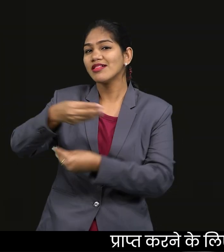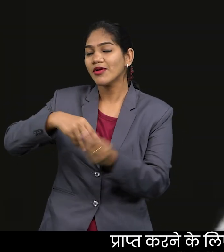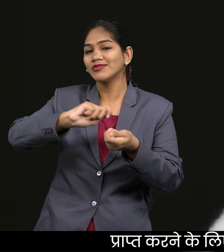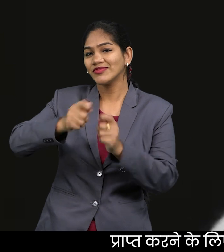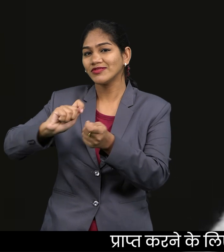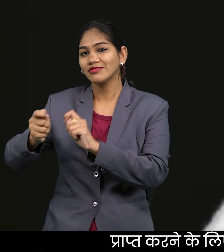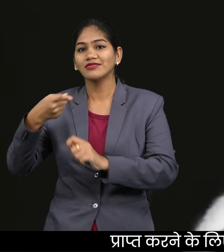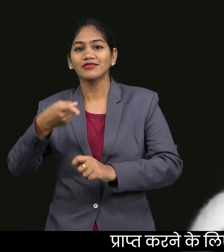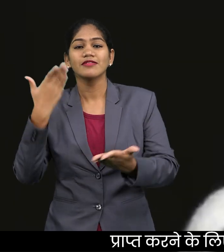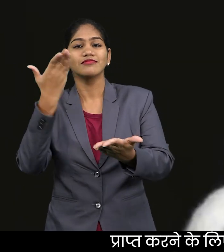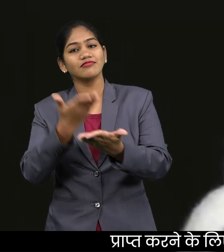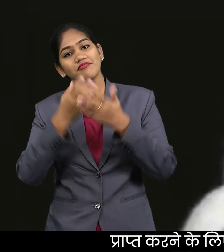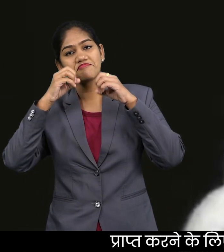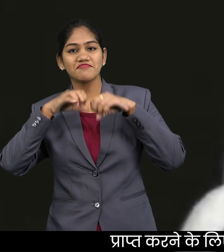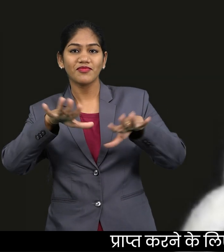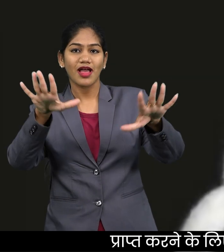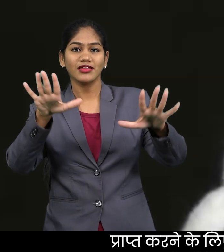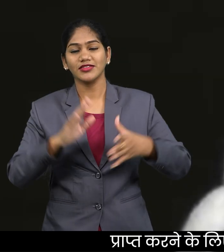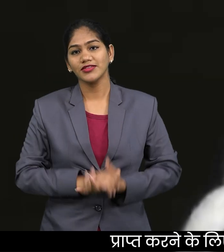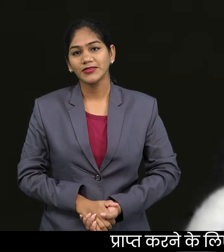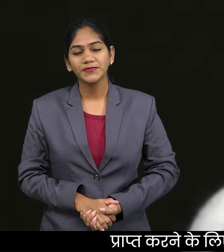पारित किया गया था।